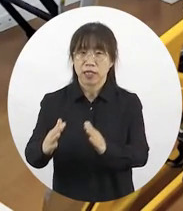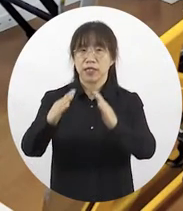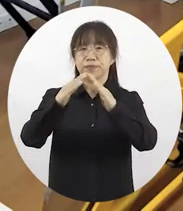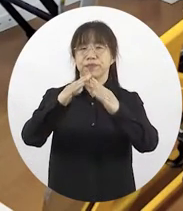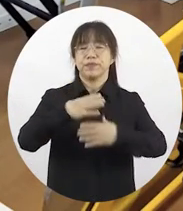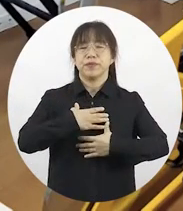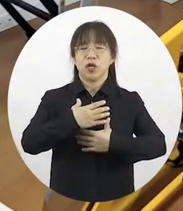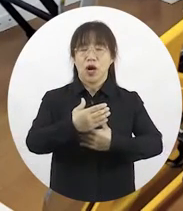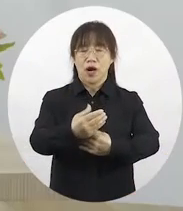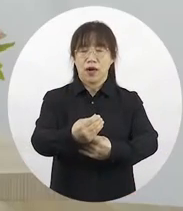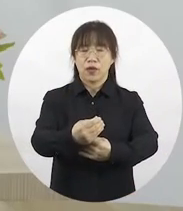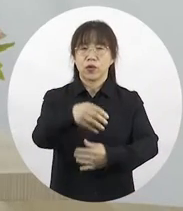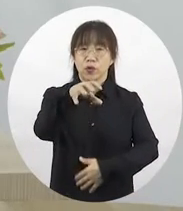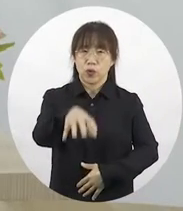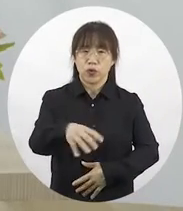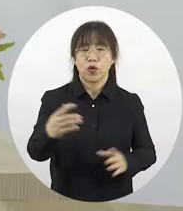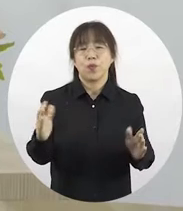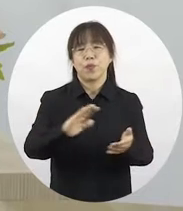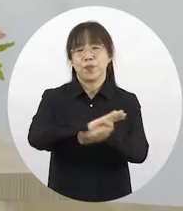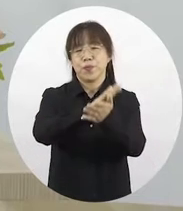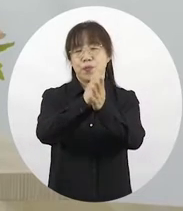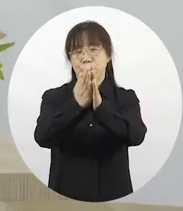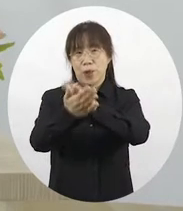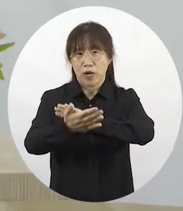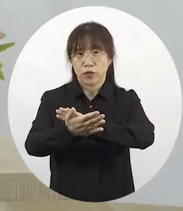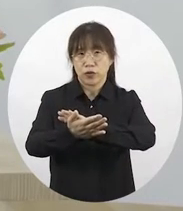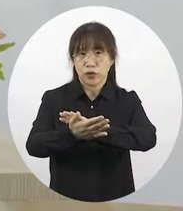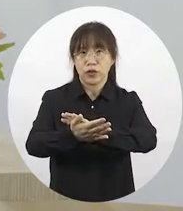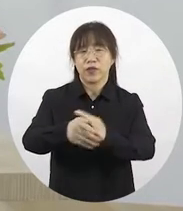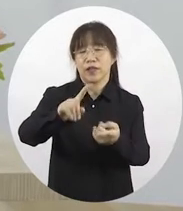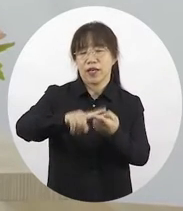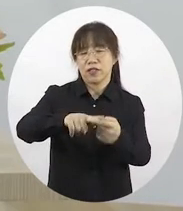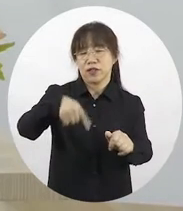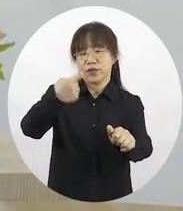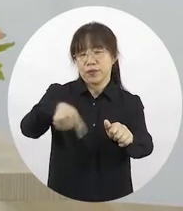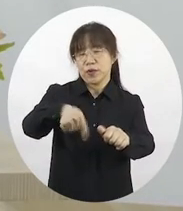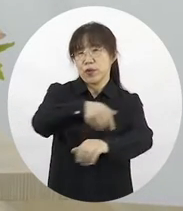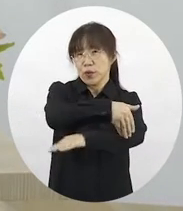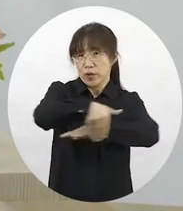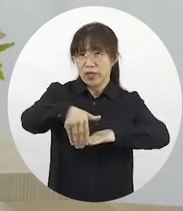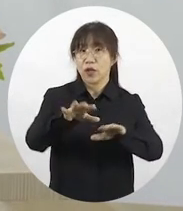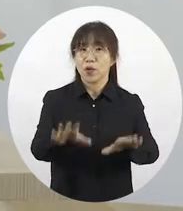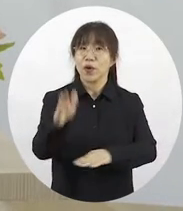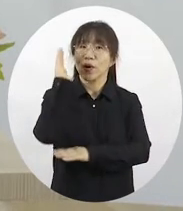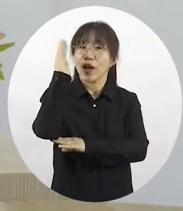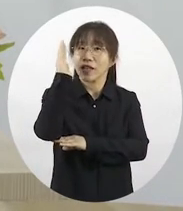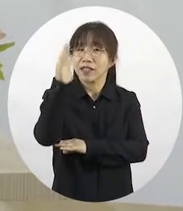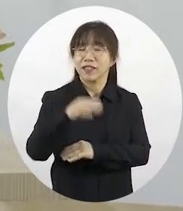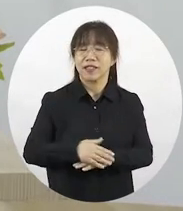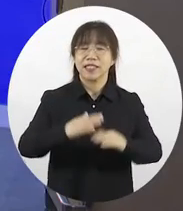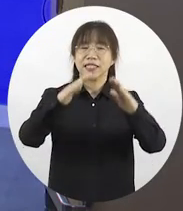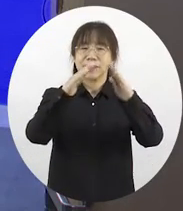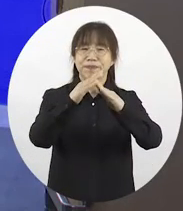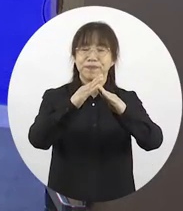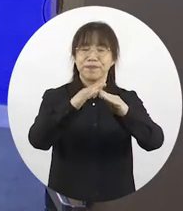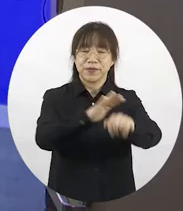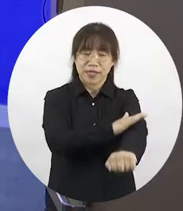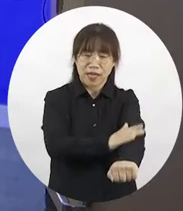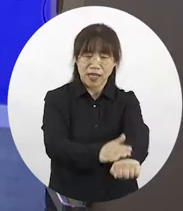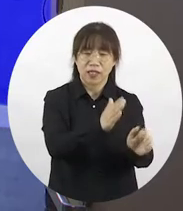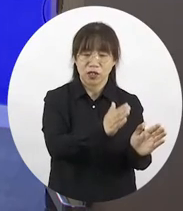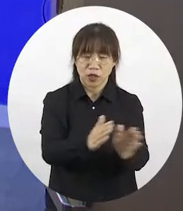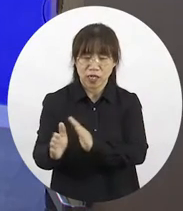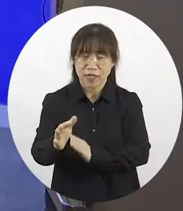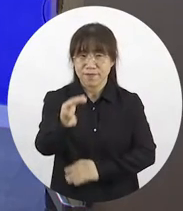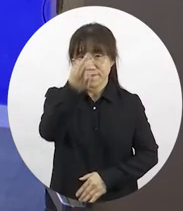집을 편안하고 가치 있는 공간으로 만드는 방법을 설명할 예정입니다 이번 강의가 집을 효과적으로 정리할